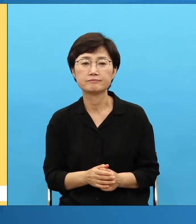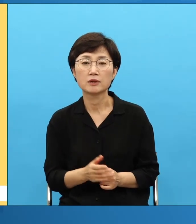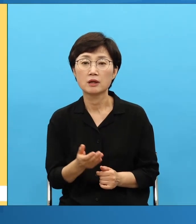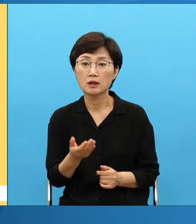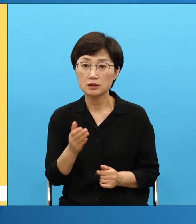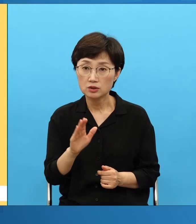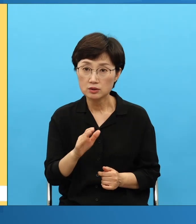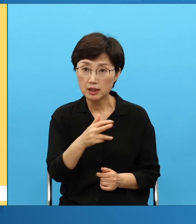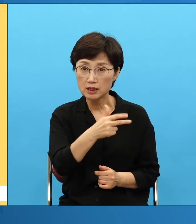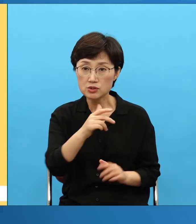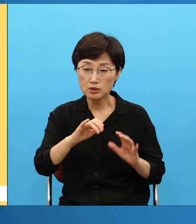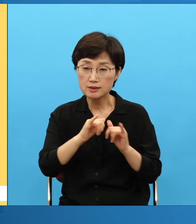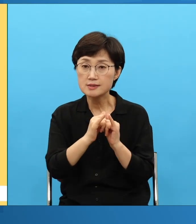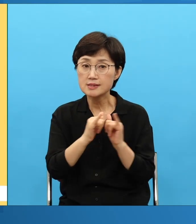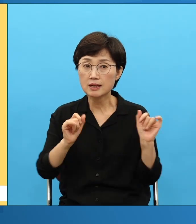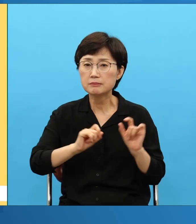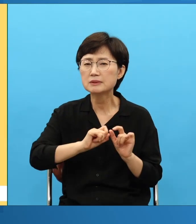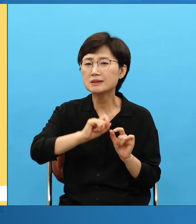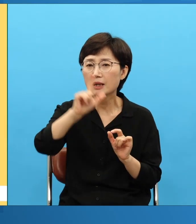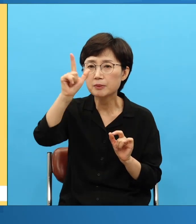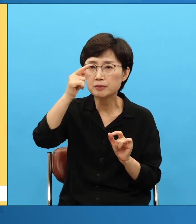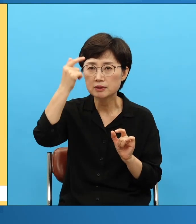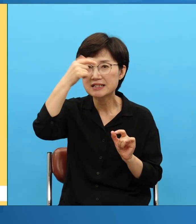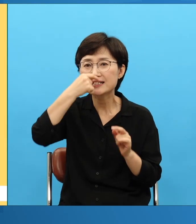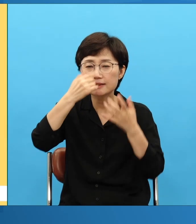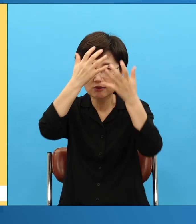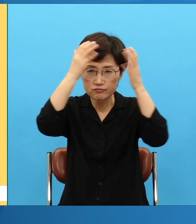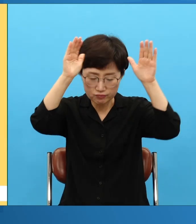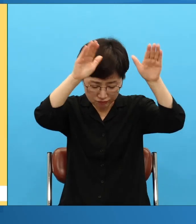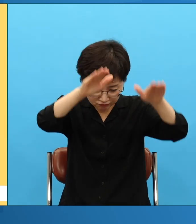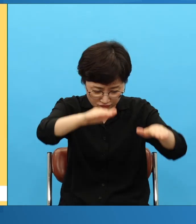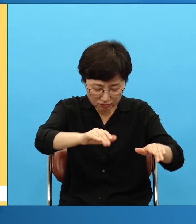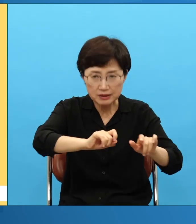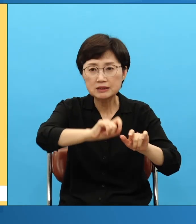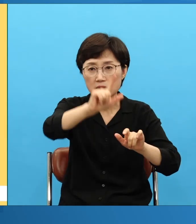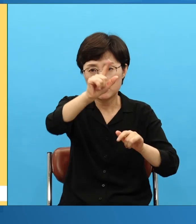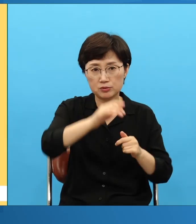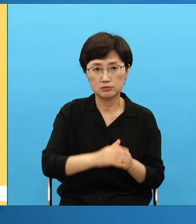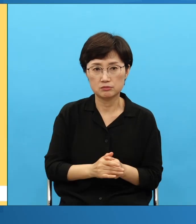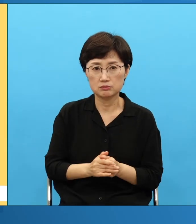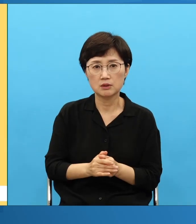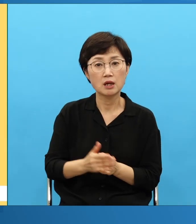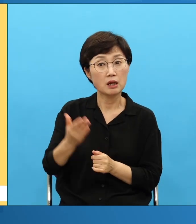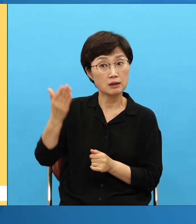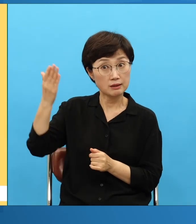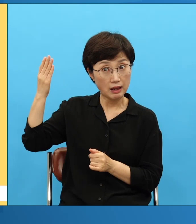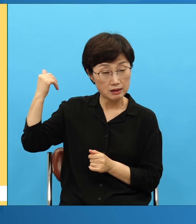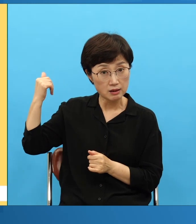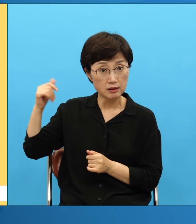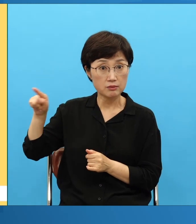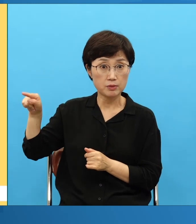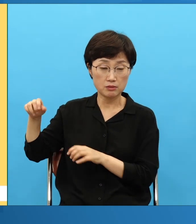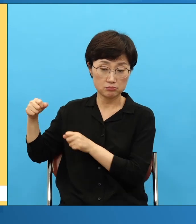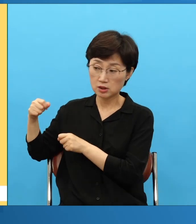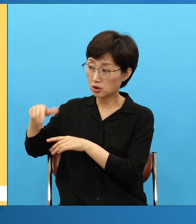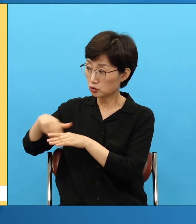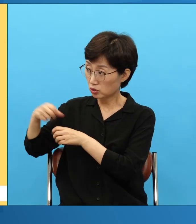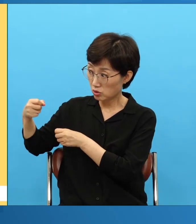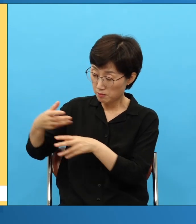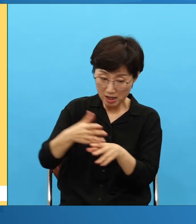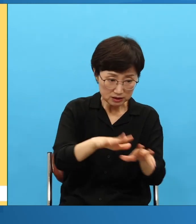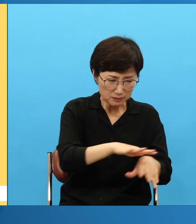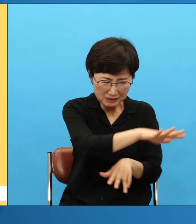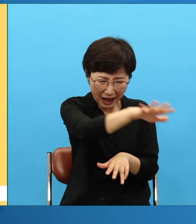그런데 인도네시아 사람들은 거의 다 이슬람교를 믿어. 오래전 아라비아 상인들이 전해줬는데 지금은 국가